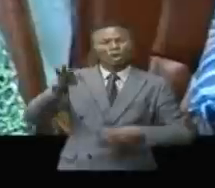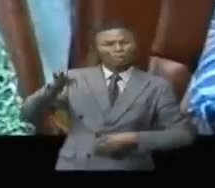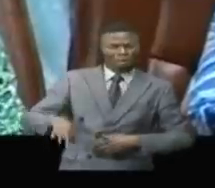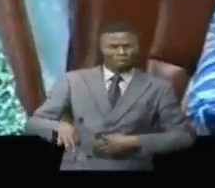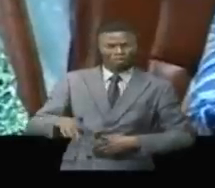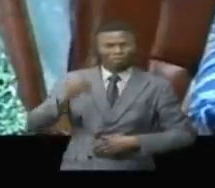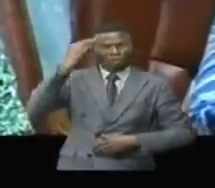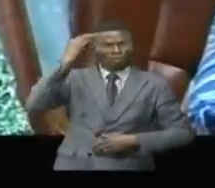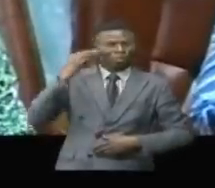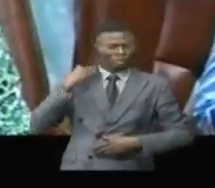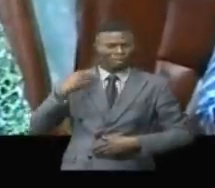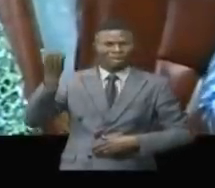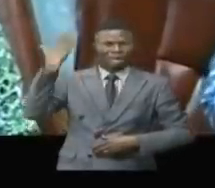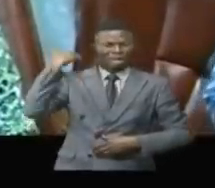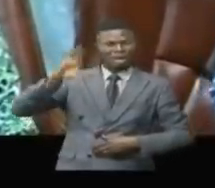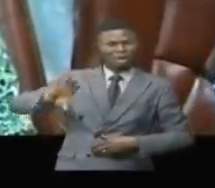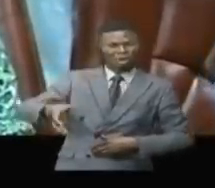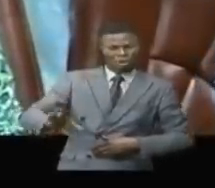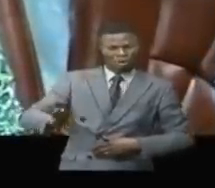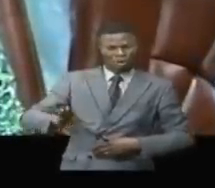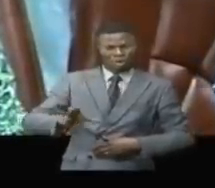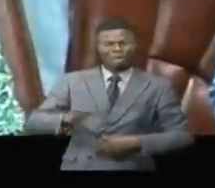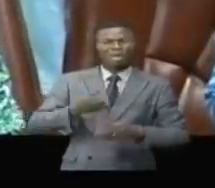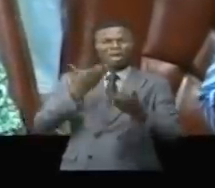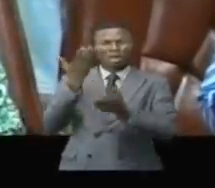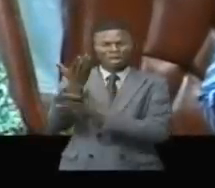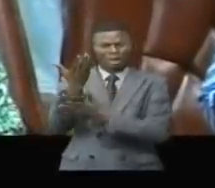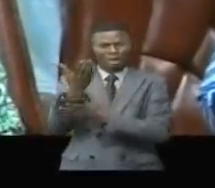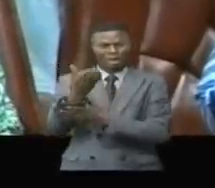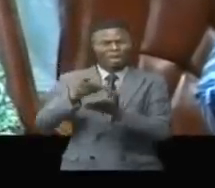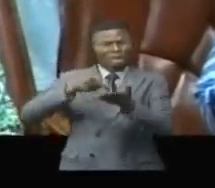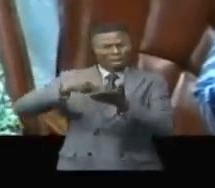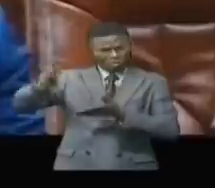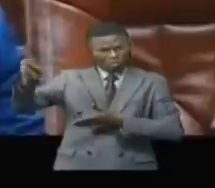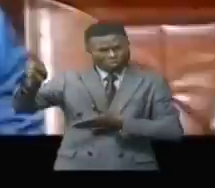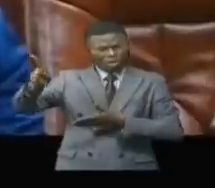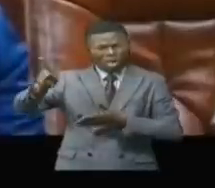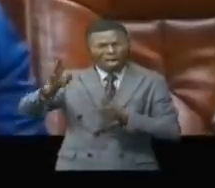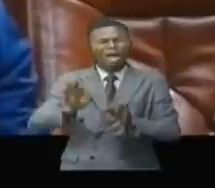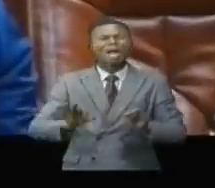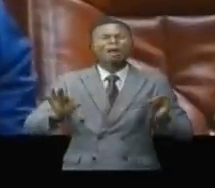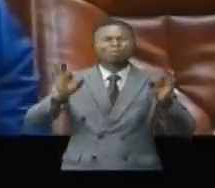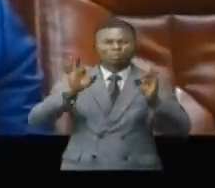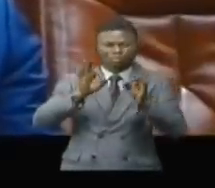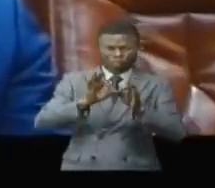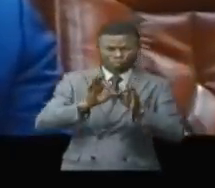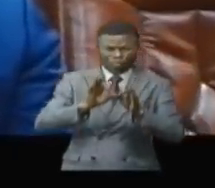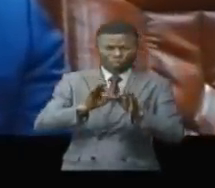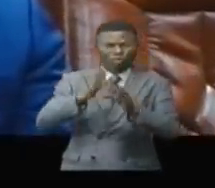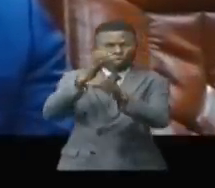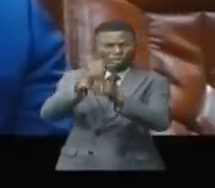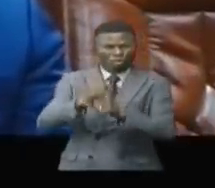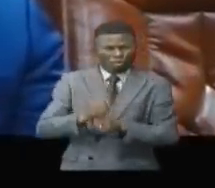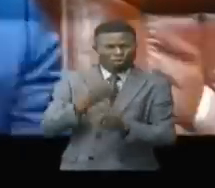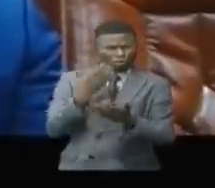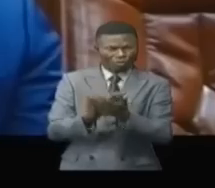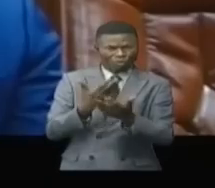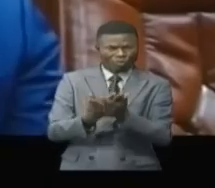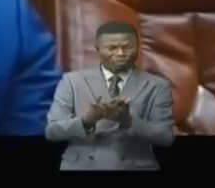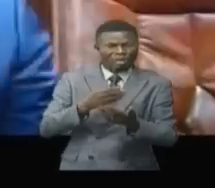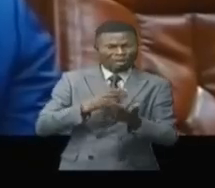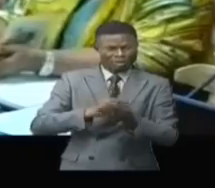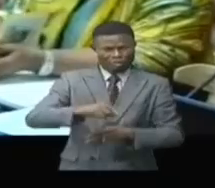des Hydrocarbures a évoqué une série de frais et autres paiements considérables à percevoir dans l'immédiat et à court terme